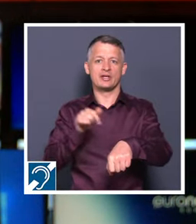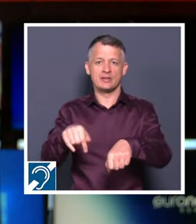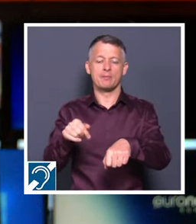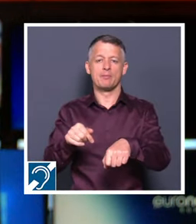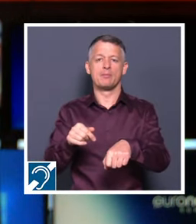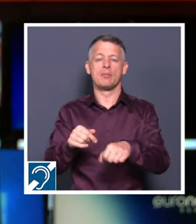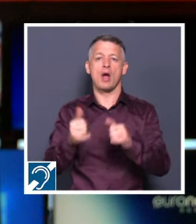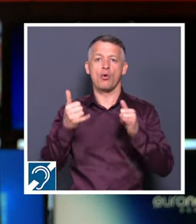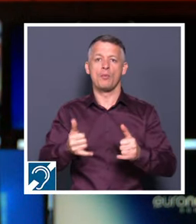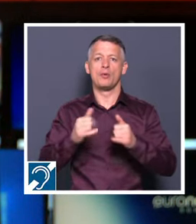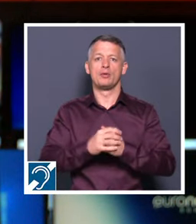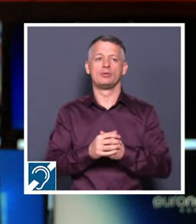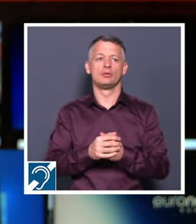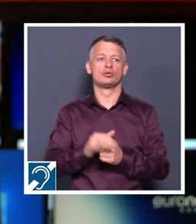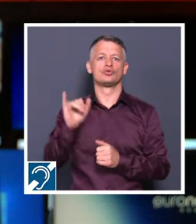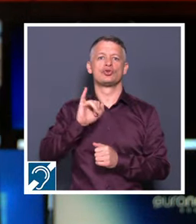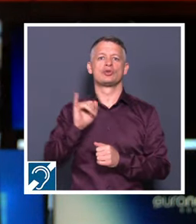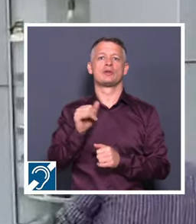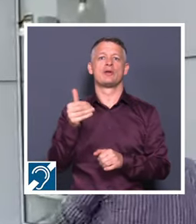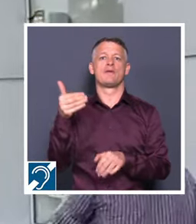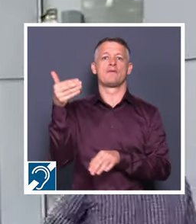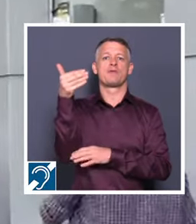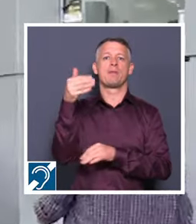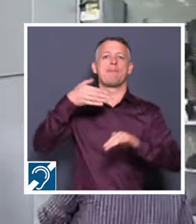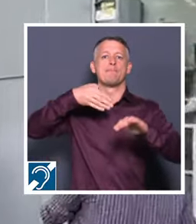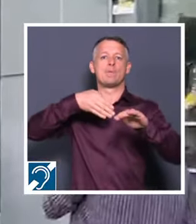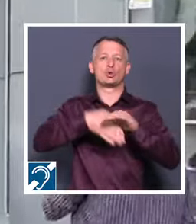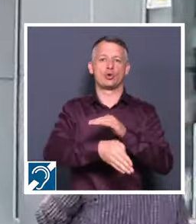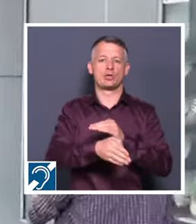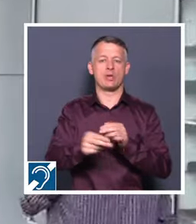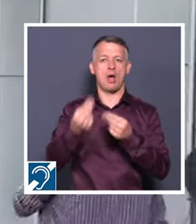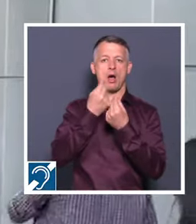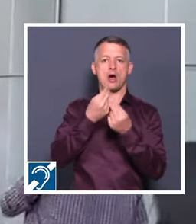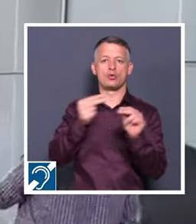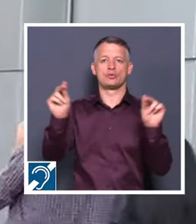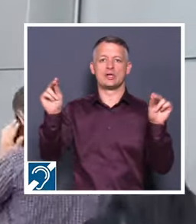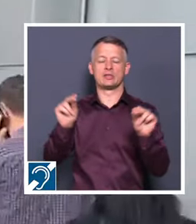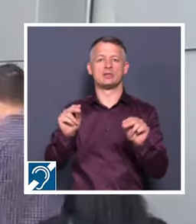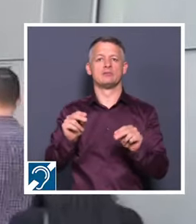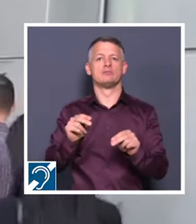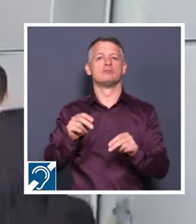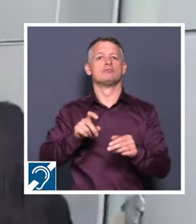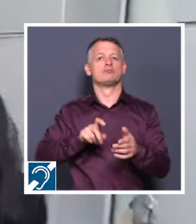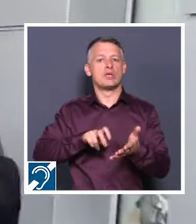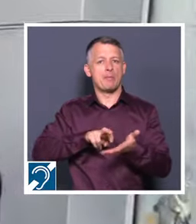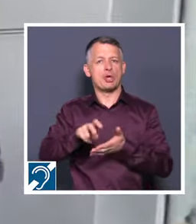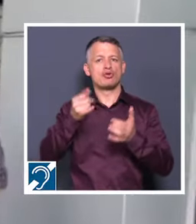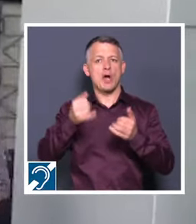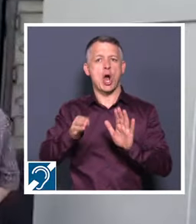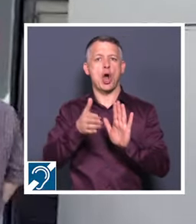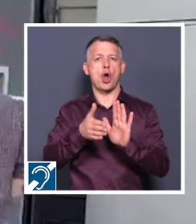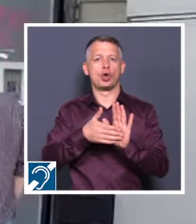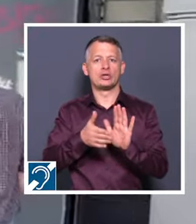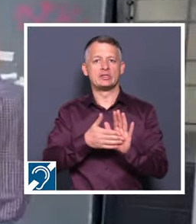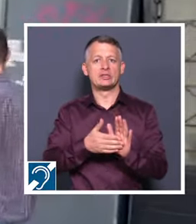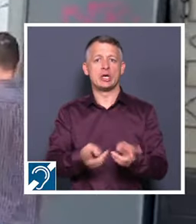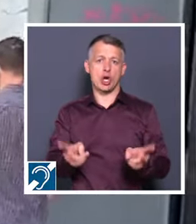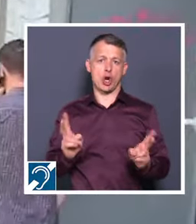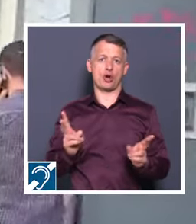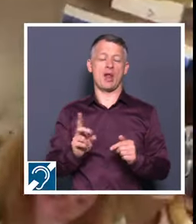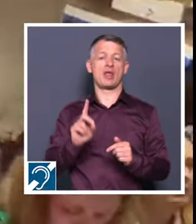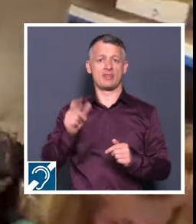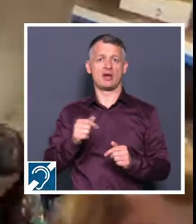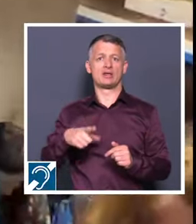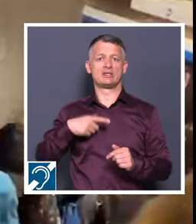momente? Cei de la Metrorex au anunțat faptul că se circulă în condiții normale acum, însă încă